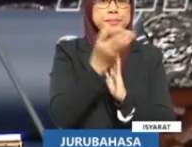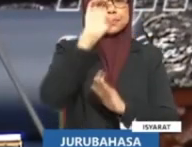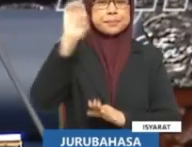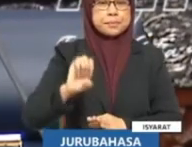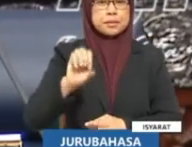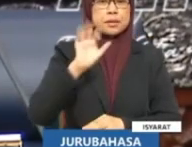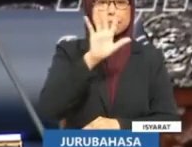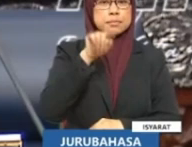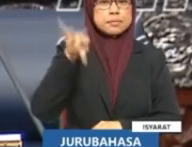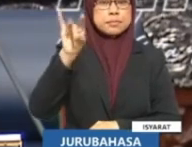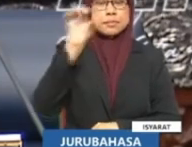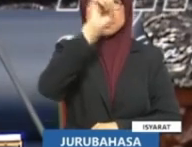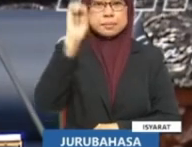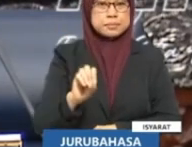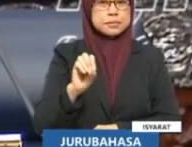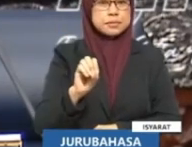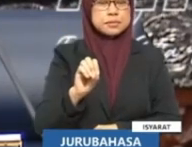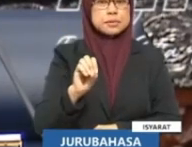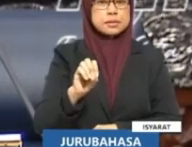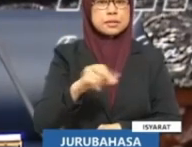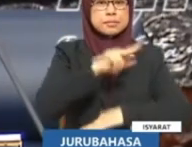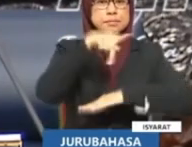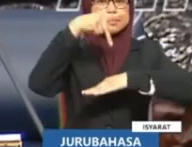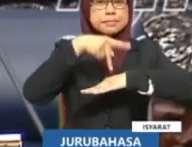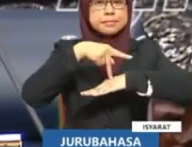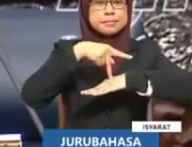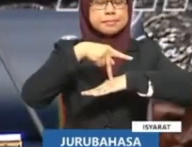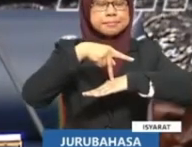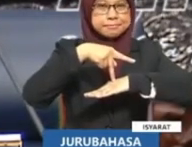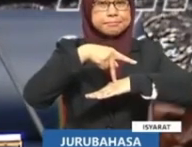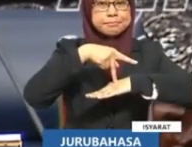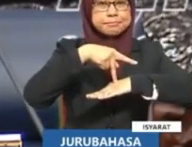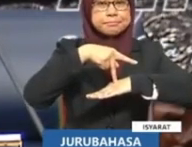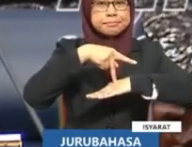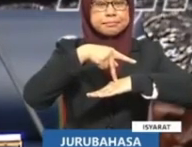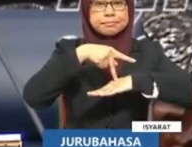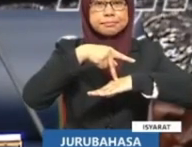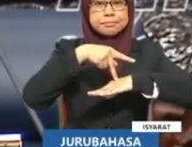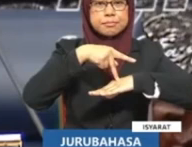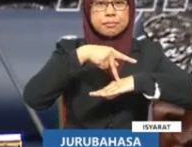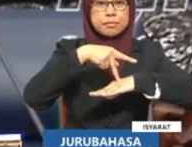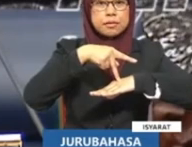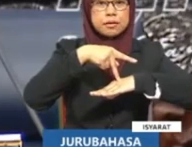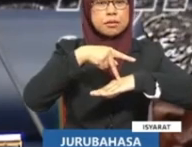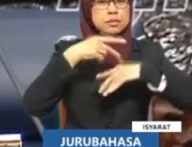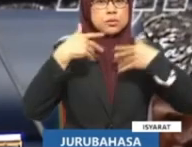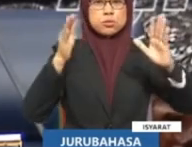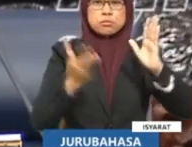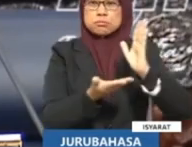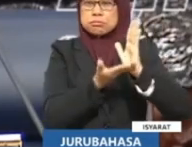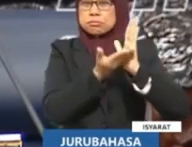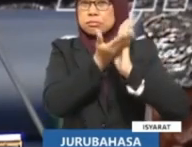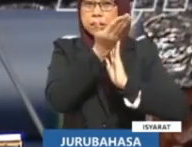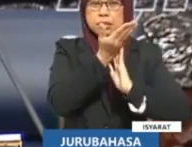35 Pabelan 800 di Filipina ini lagi disebut have already high